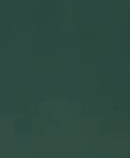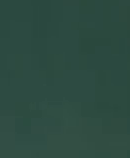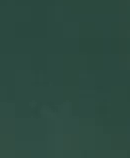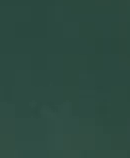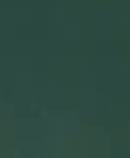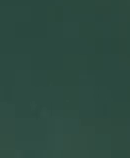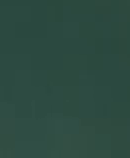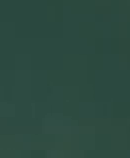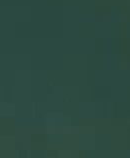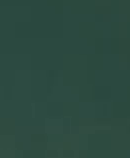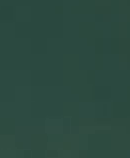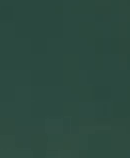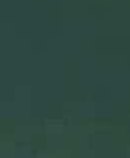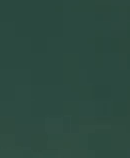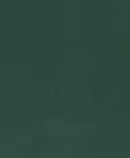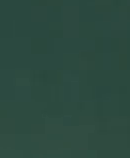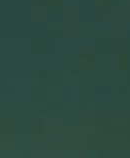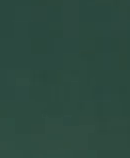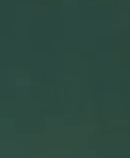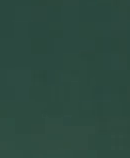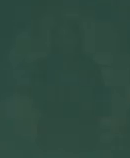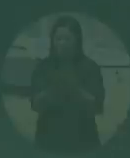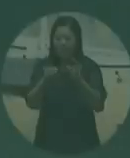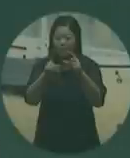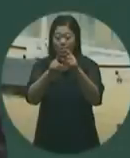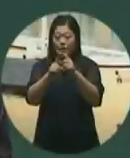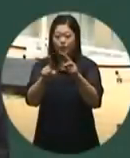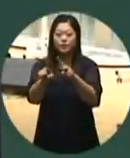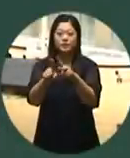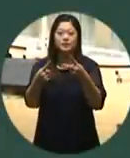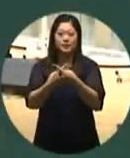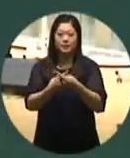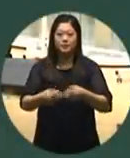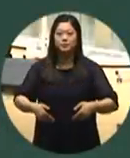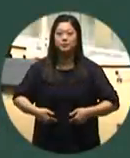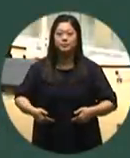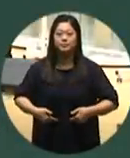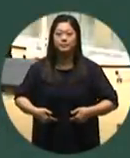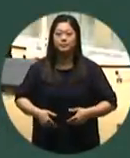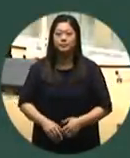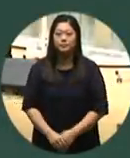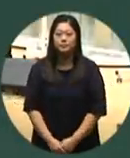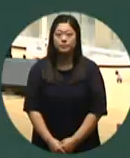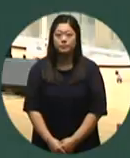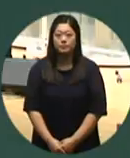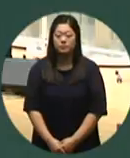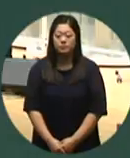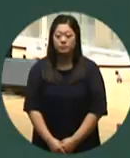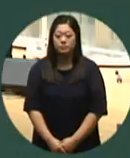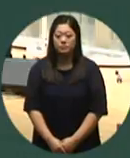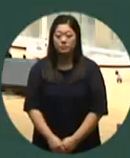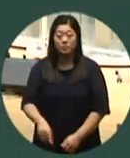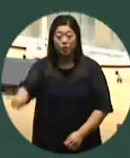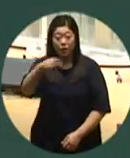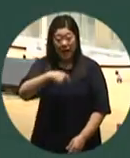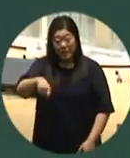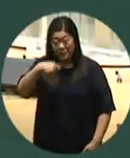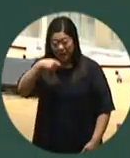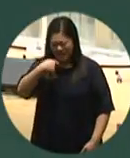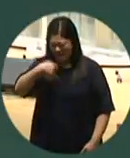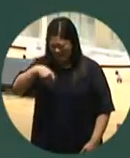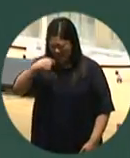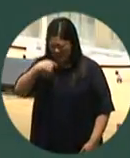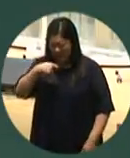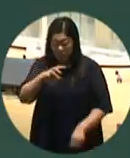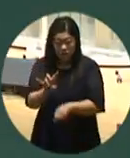이 말을 이해하셔야 되겠습니다. Today you need to understand something very important. 우리가 뭐 24시간 밥 먹습니까? So do we